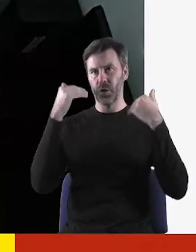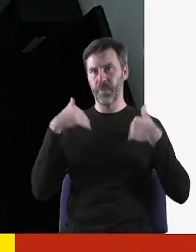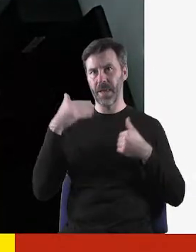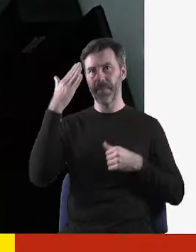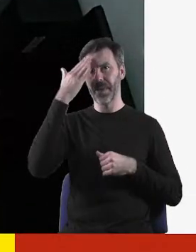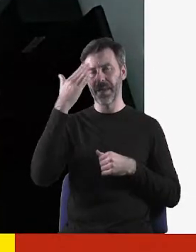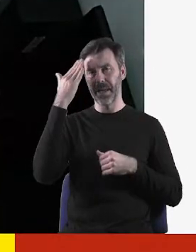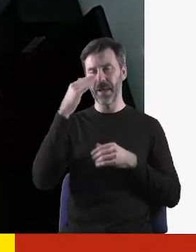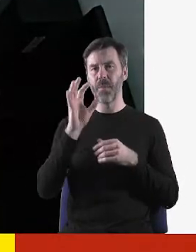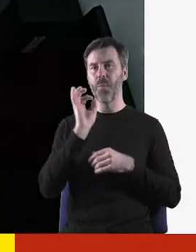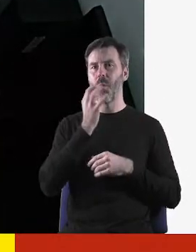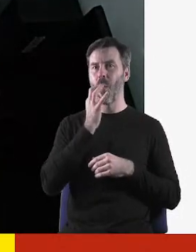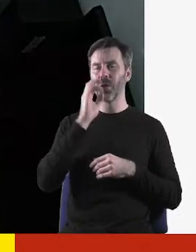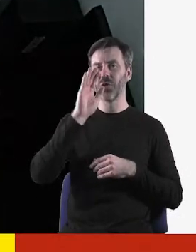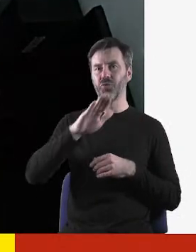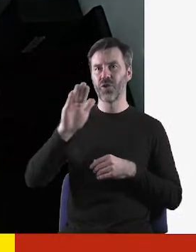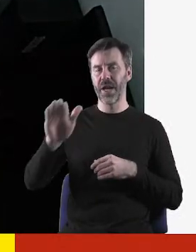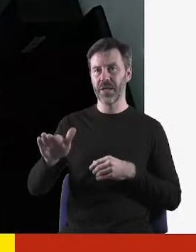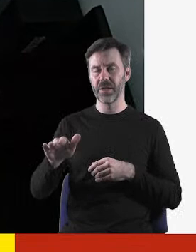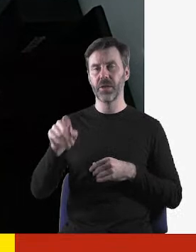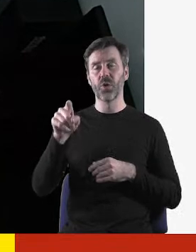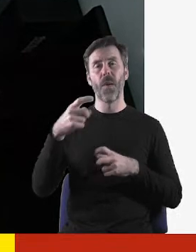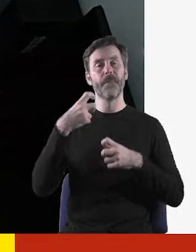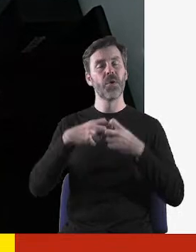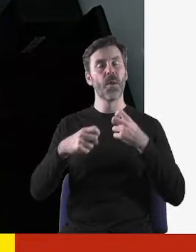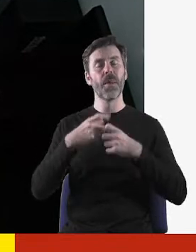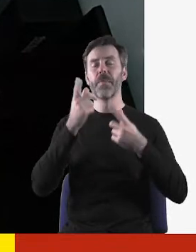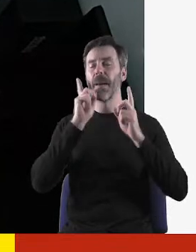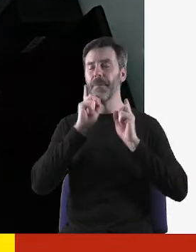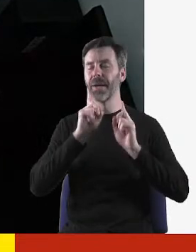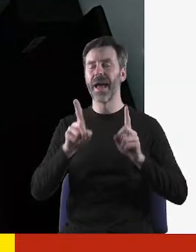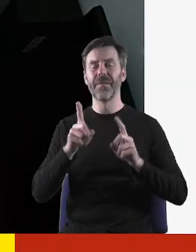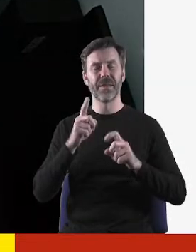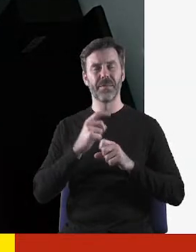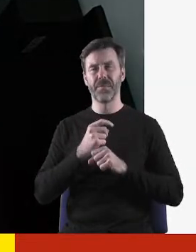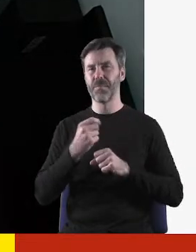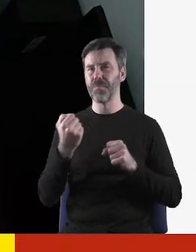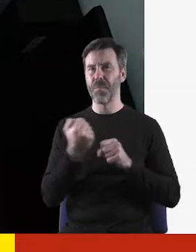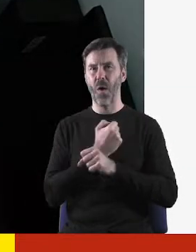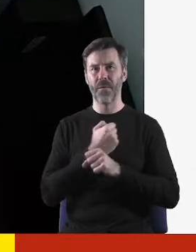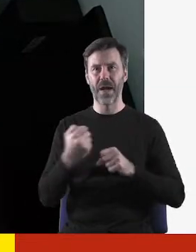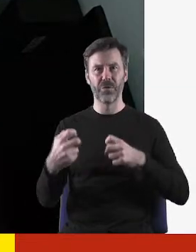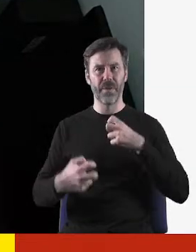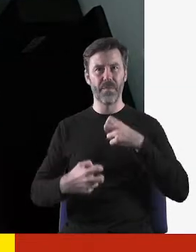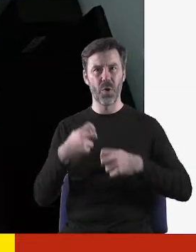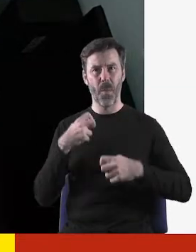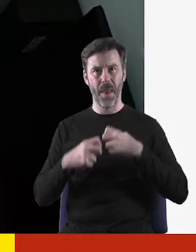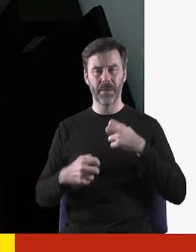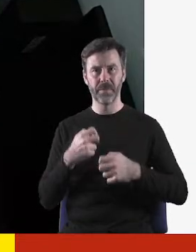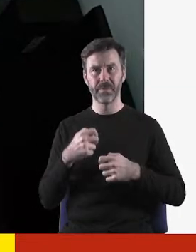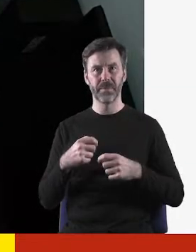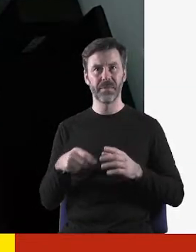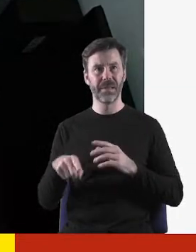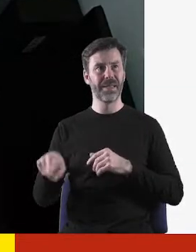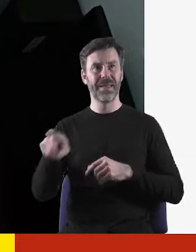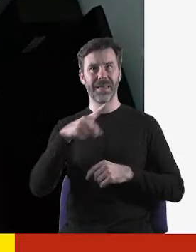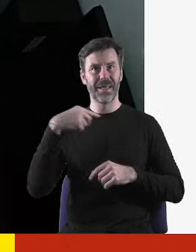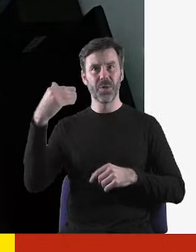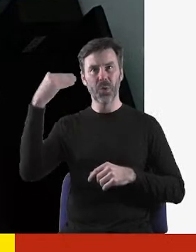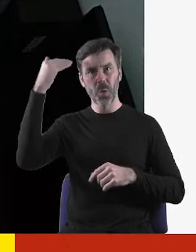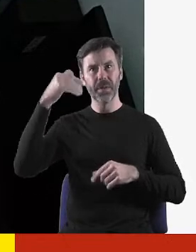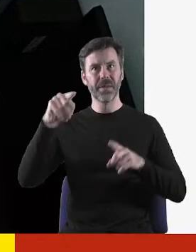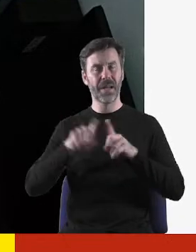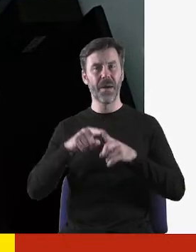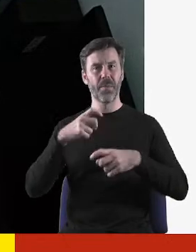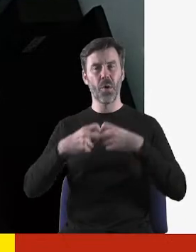młodzież. A jest to problem naprawdę gorący, palący i dla nas dorosłych niezwykle ważny.